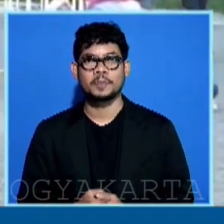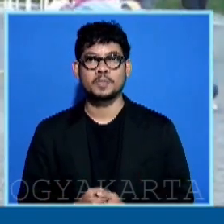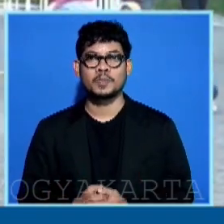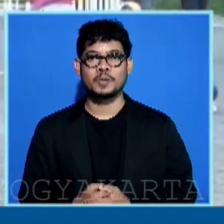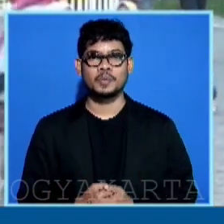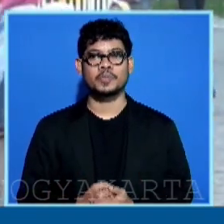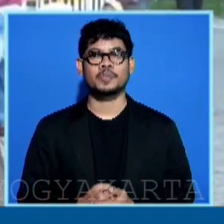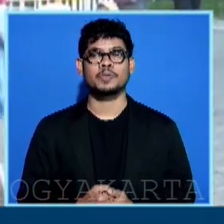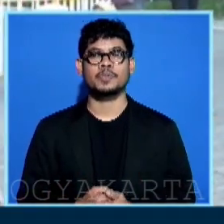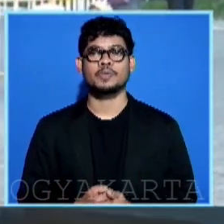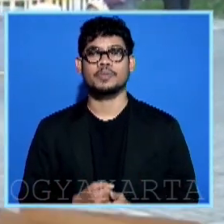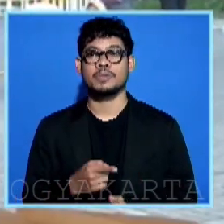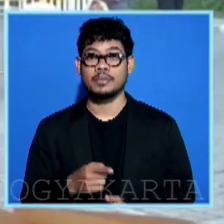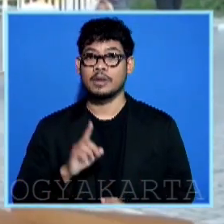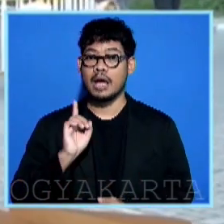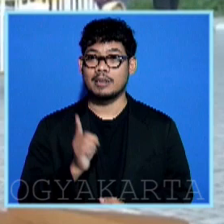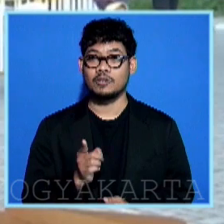kali